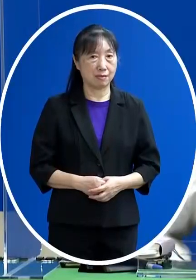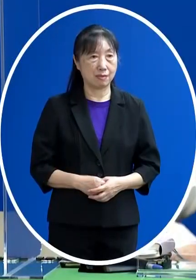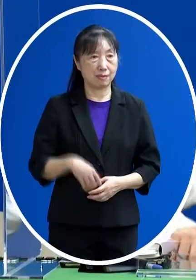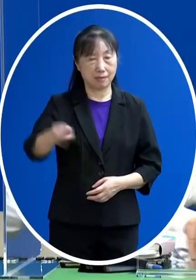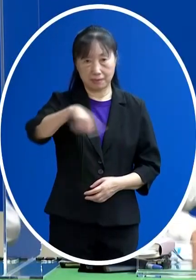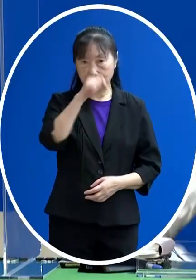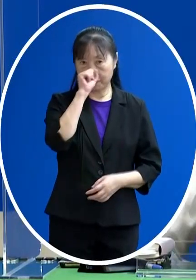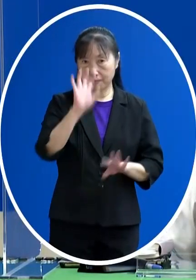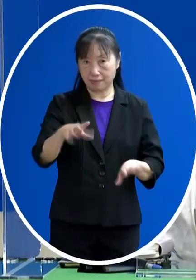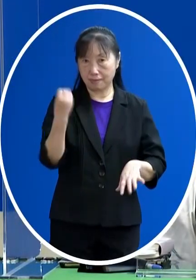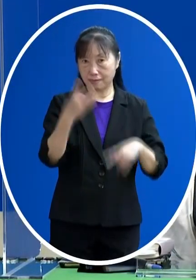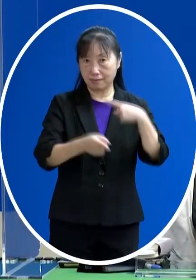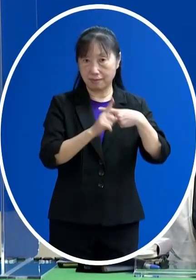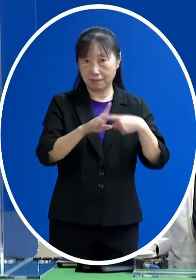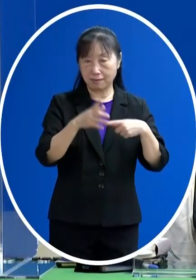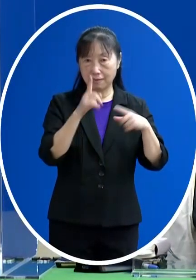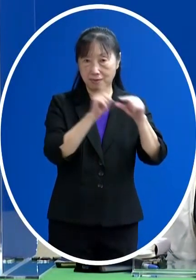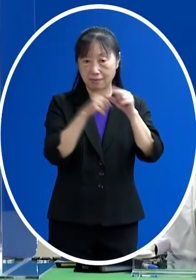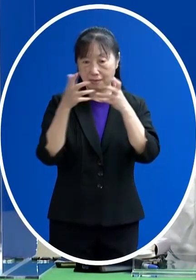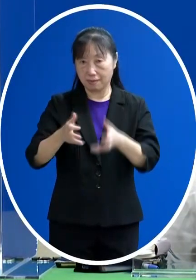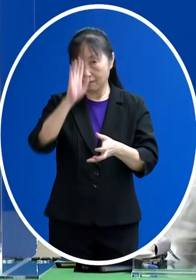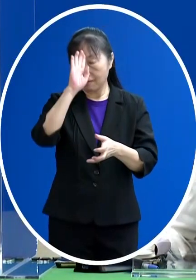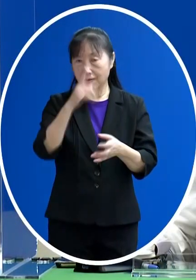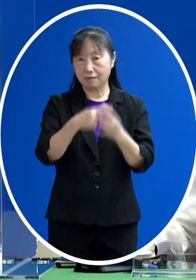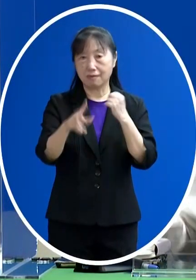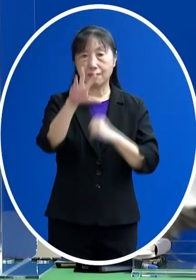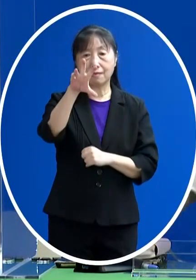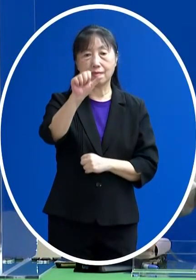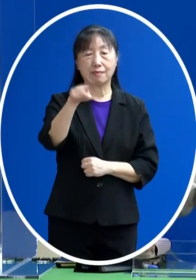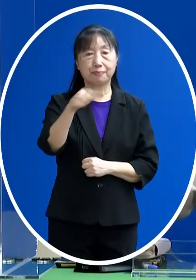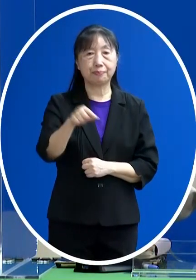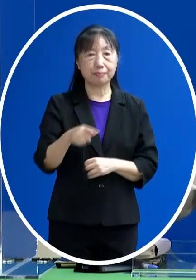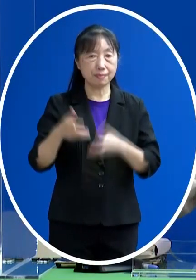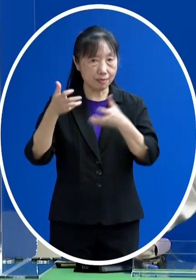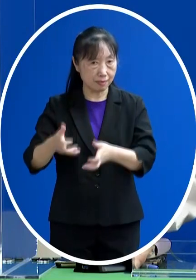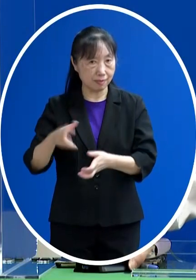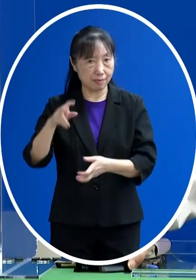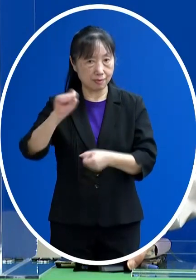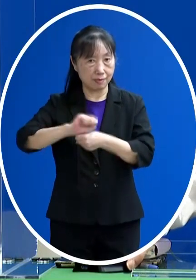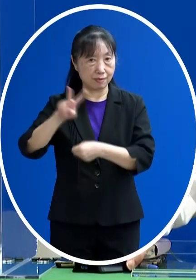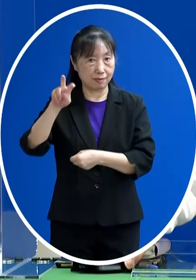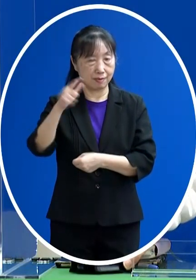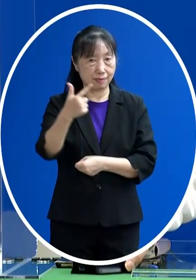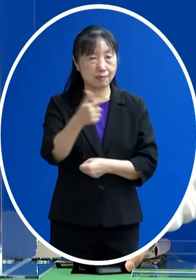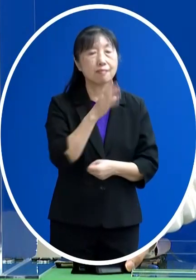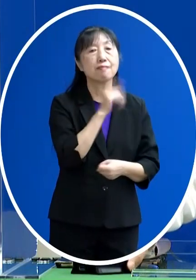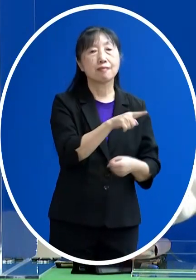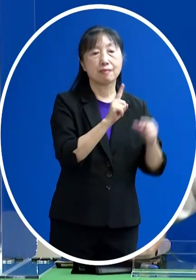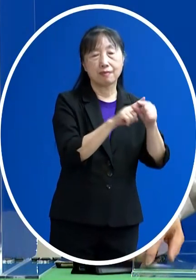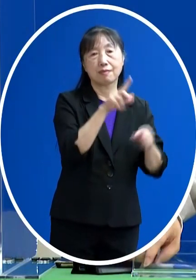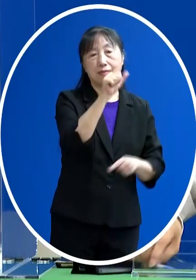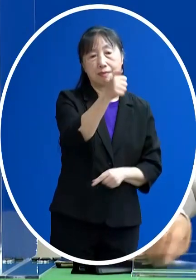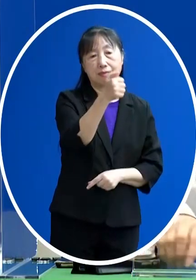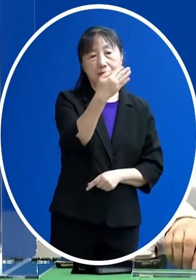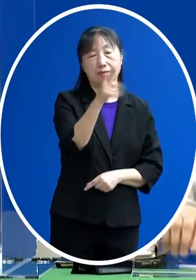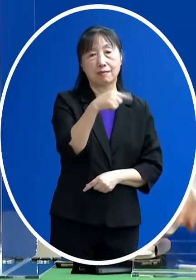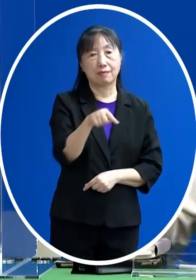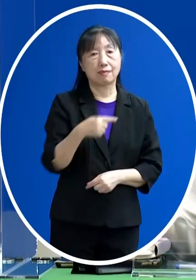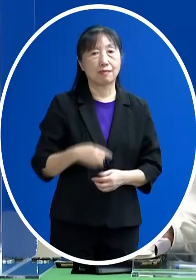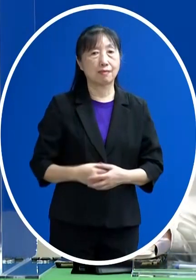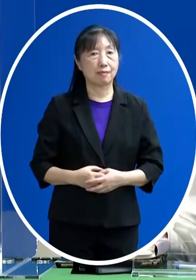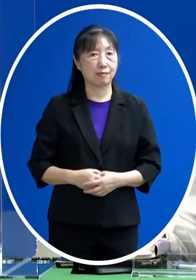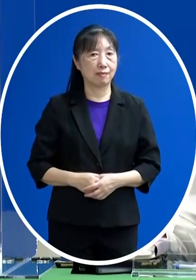大家好，今天新增的中重症有85例哈，其中重症占26例，中症有59例。